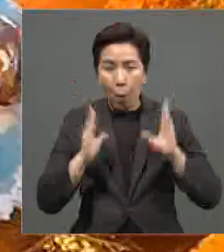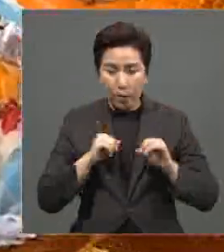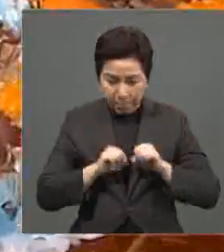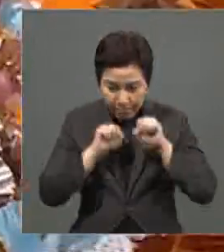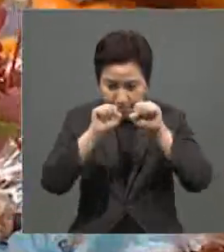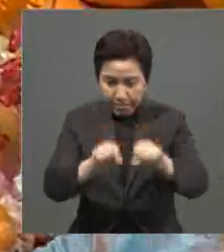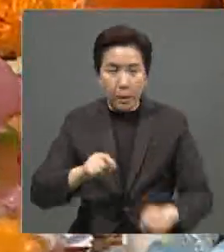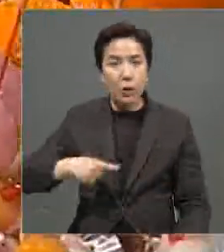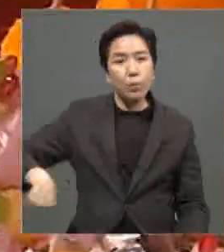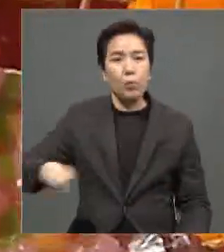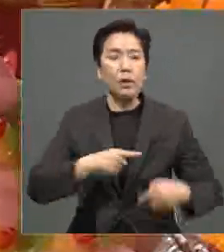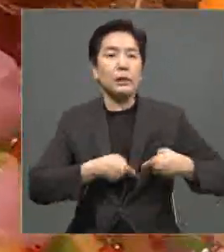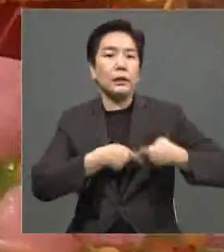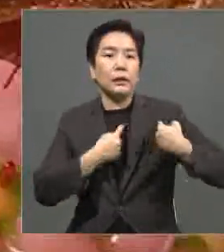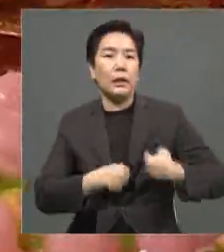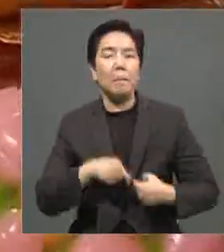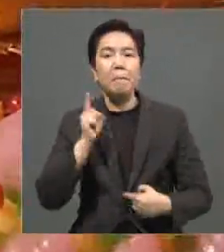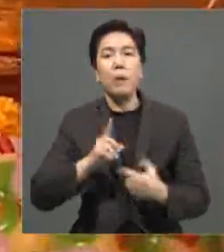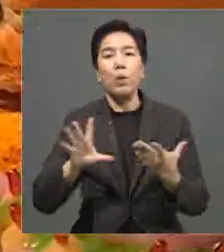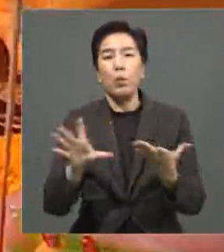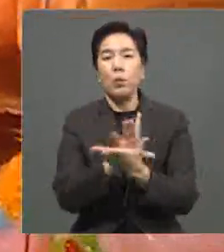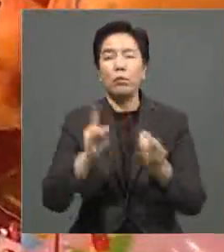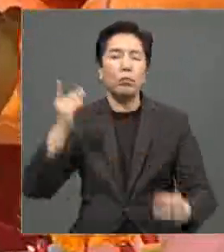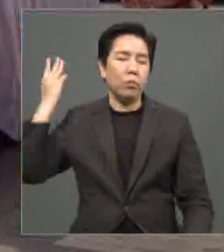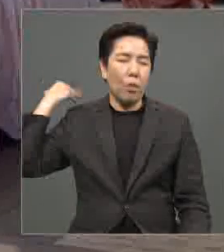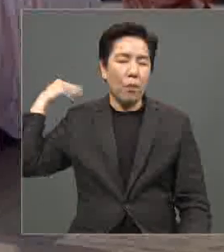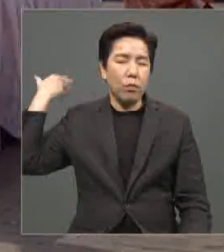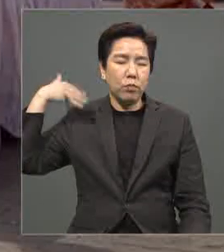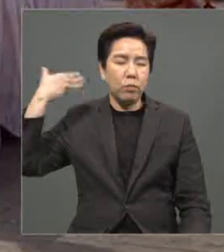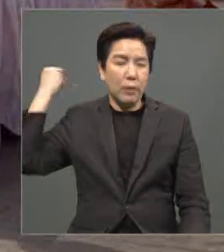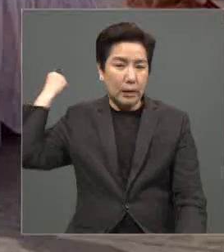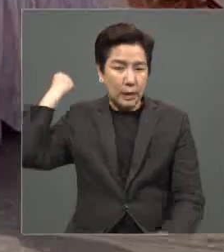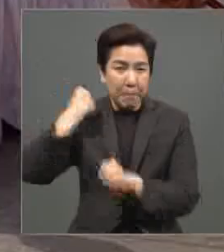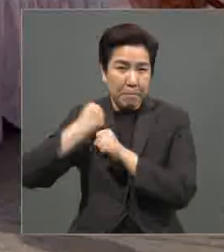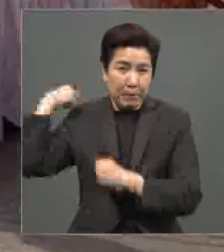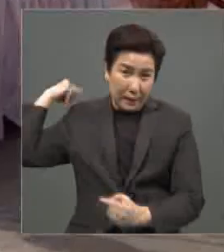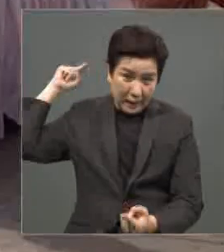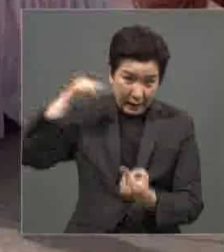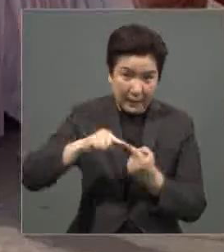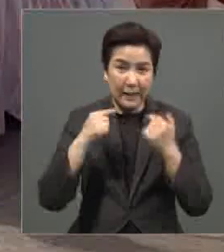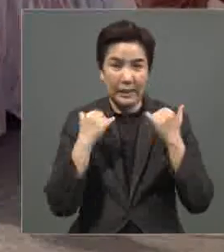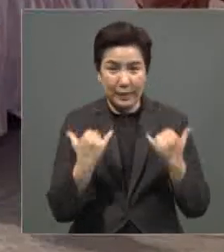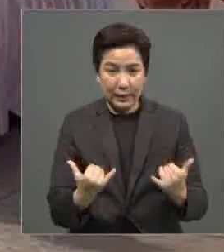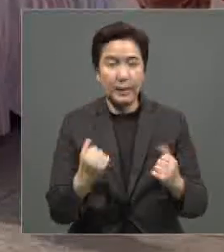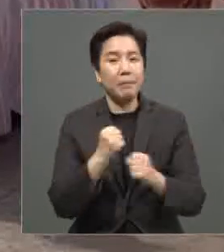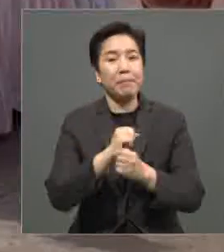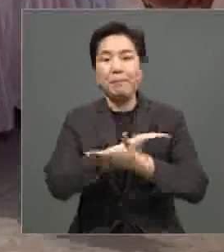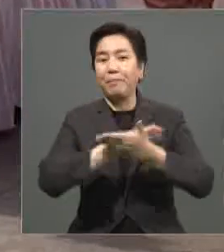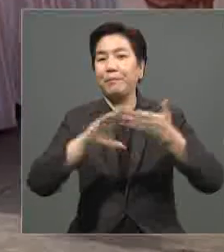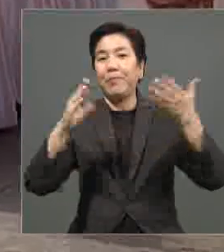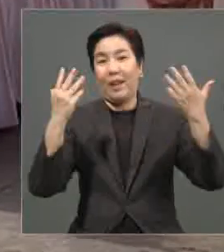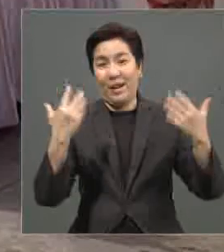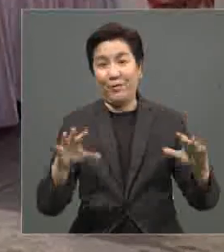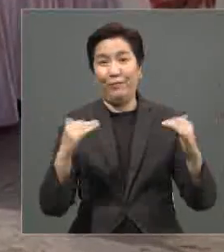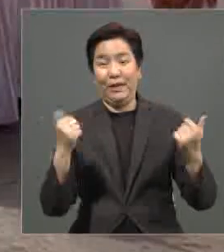ประจำเรือถือเป็นประเพณีอย่างหนึ่งที่ยึดถือปฏิบัติกันต่อมาตราบมาจนปัจจุบันเป็นอันเสร็จสิ้นพิธีนะ